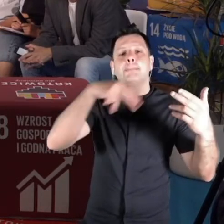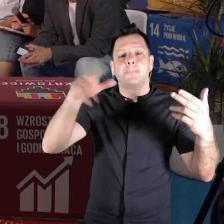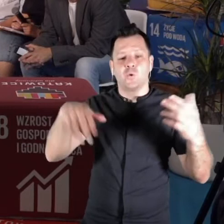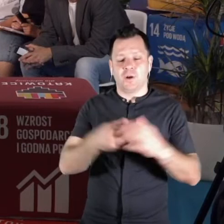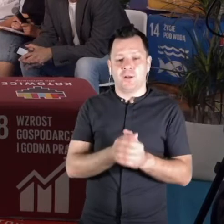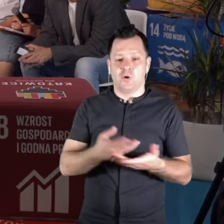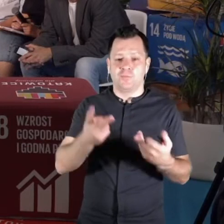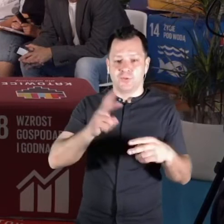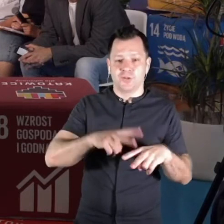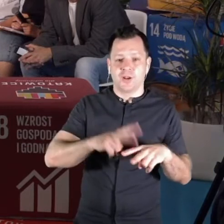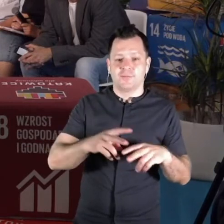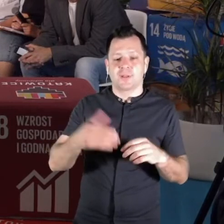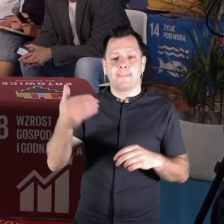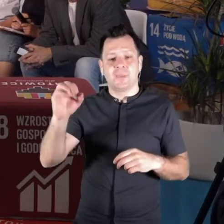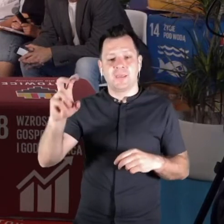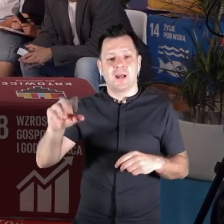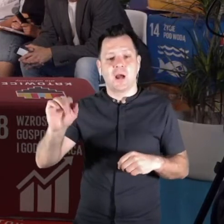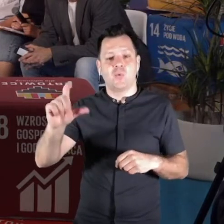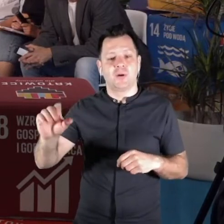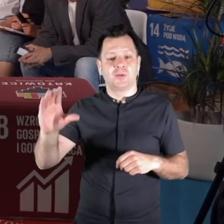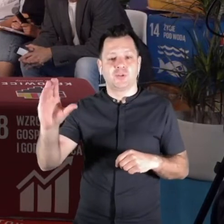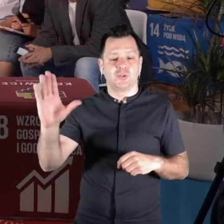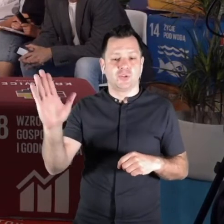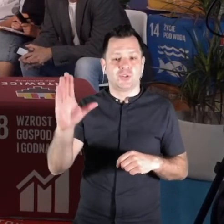rzeszowski artysta, graficiarz Michał Czerko.